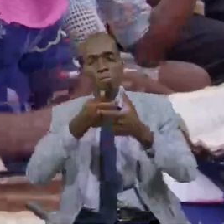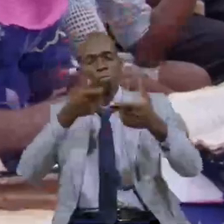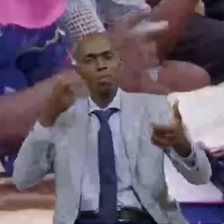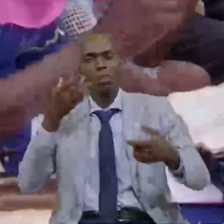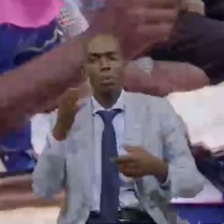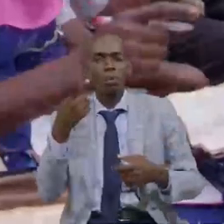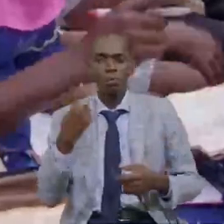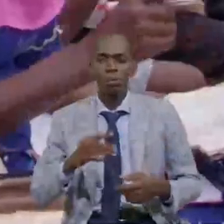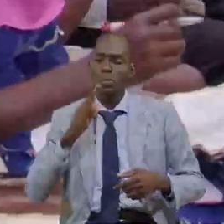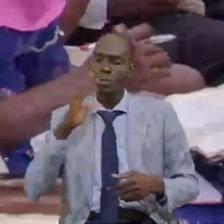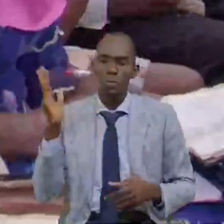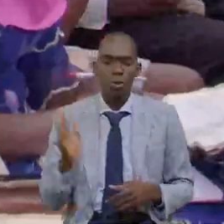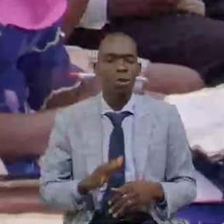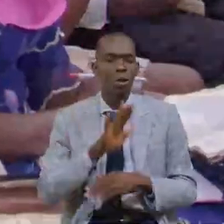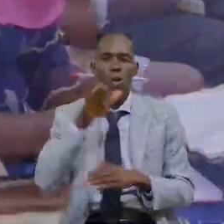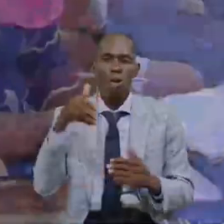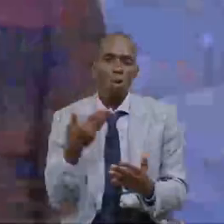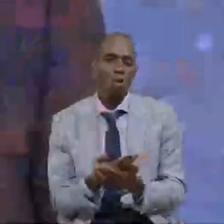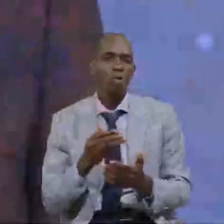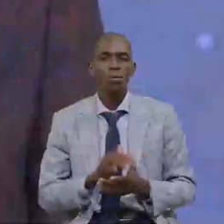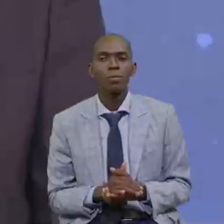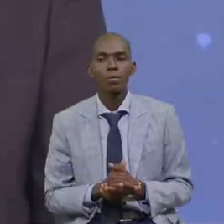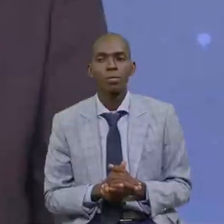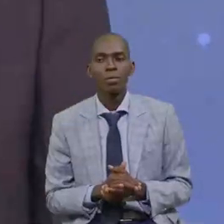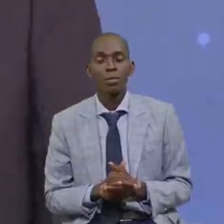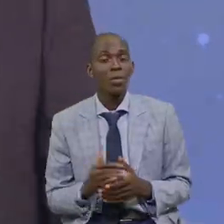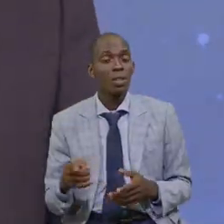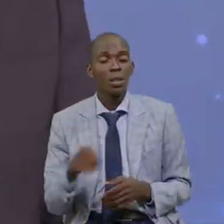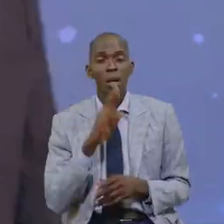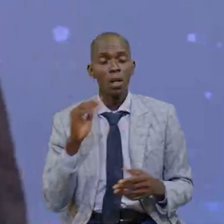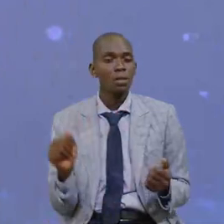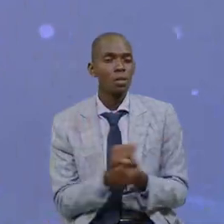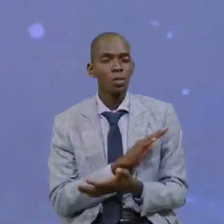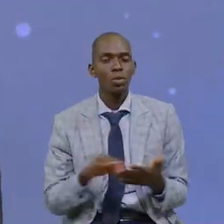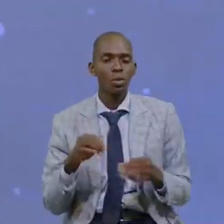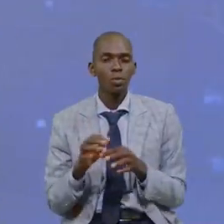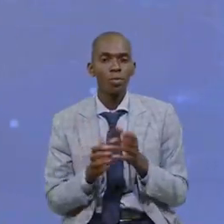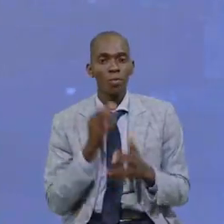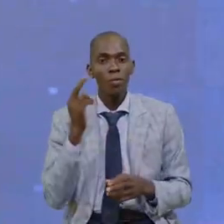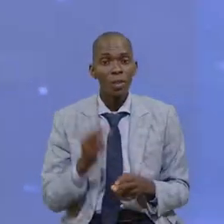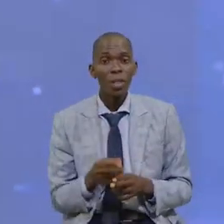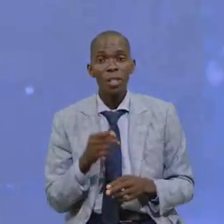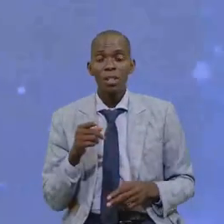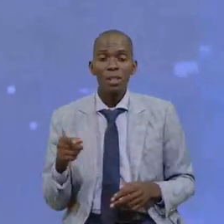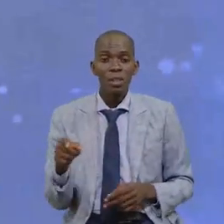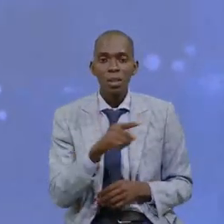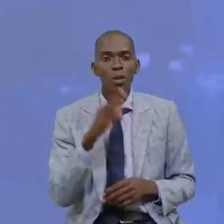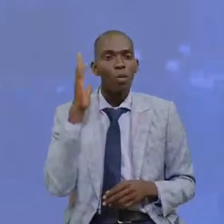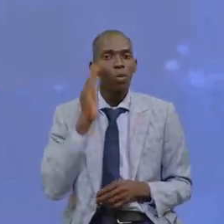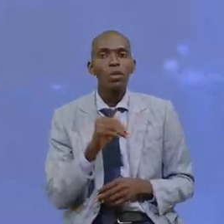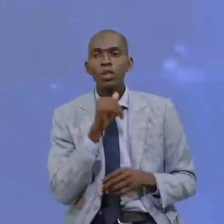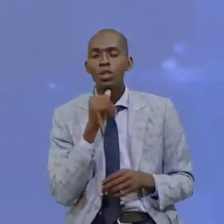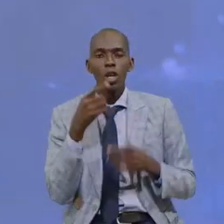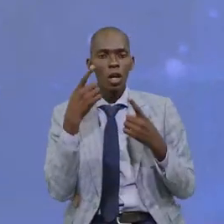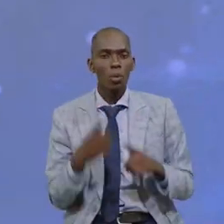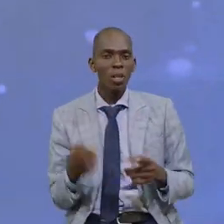l'ennemi vas-tu éteindre? Tout. Ils sont détruits. Et ils n'auront